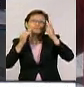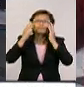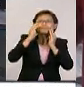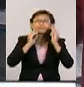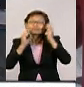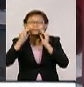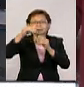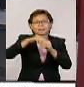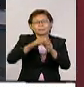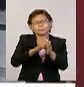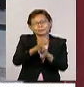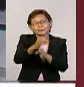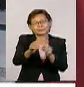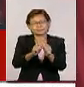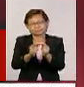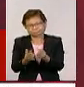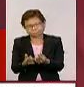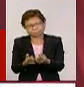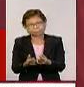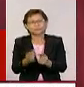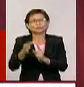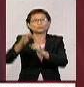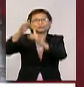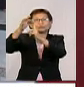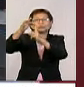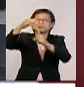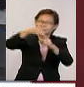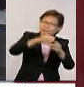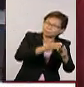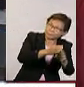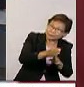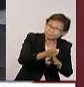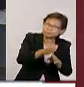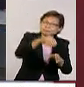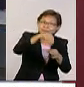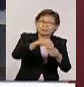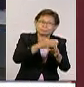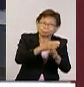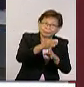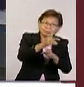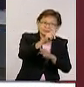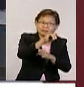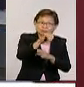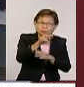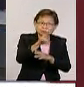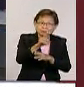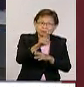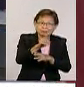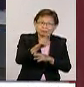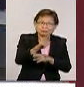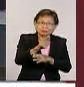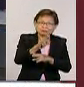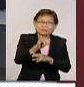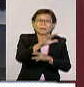dalam bidang Al-Quran, khususnya sama ada dalam bidang tajwid,